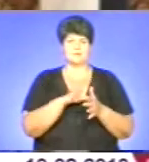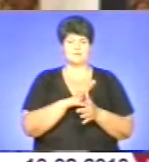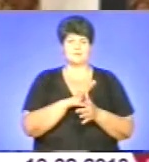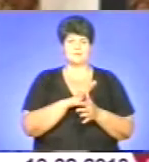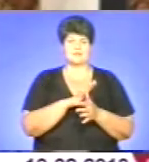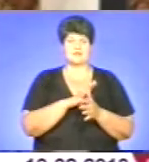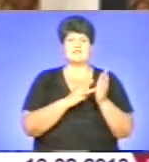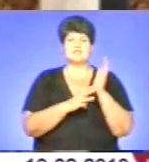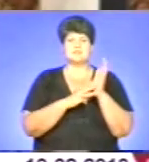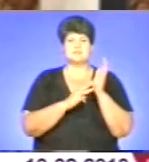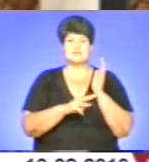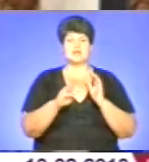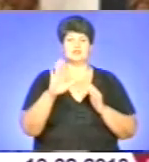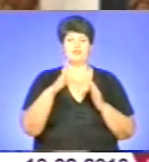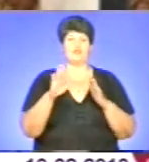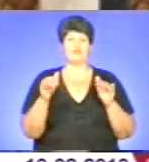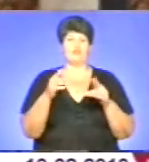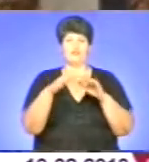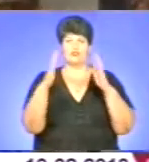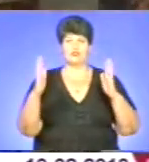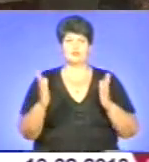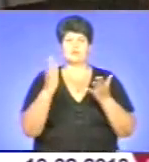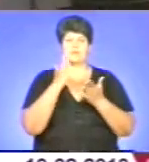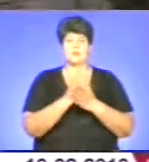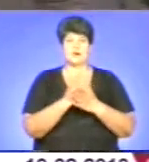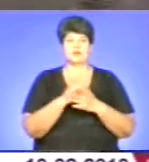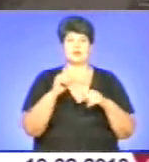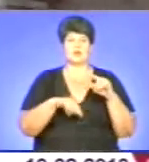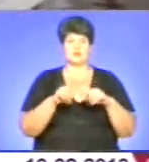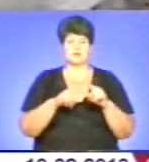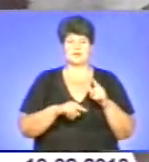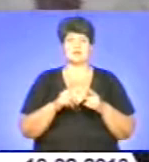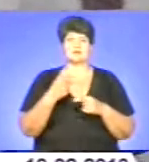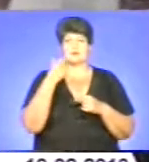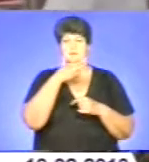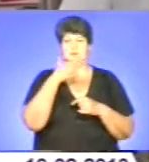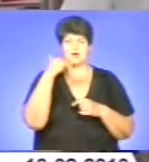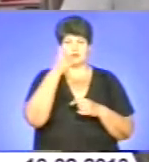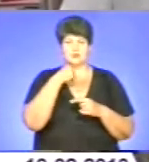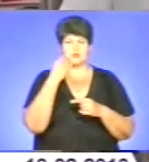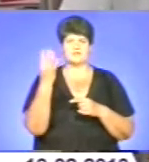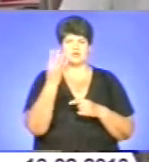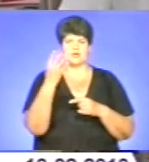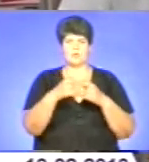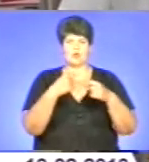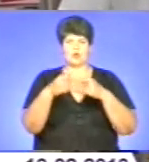80 вуликів надбала родина несторчуків медозбором займаються роками нарахували чотири